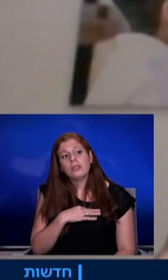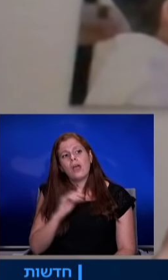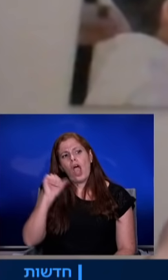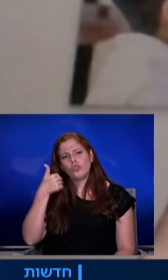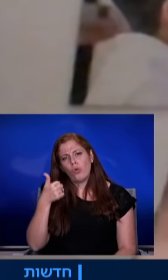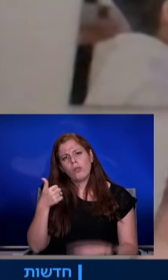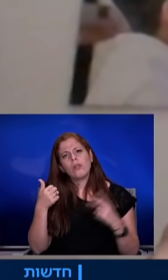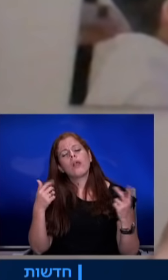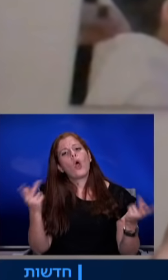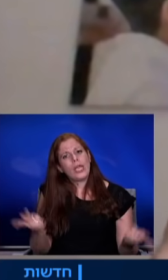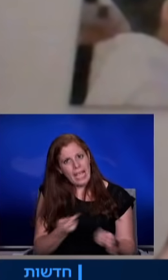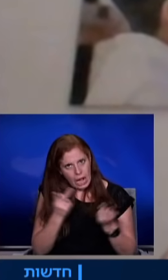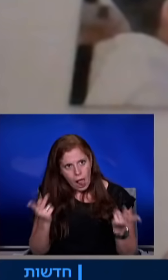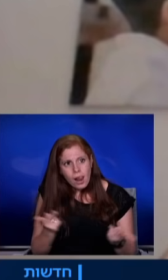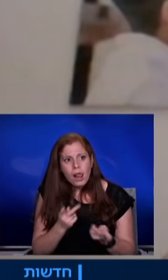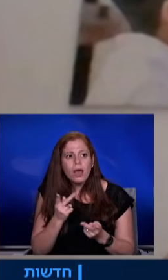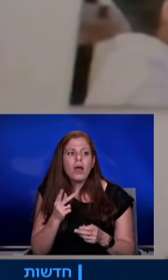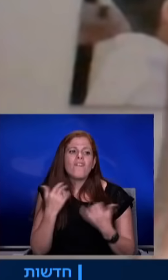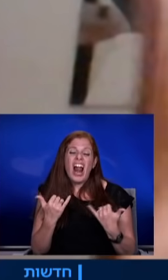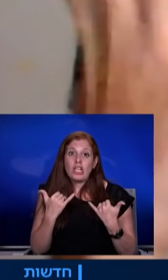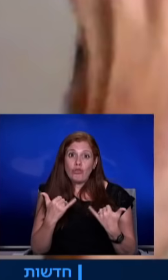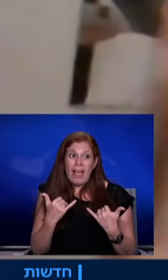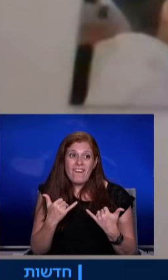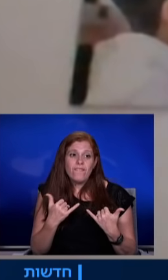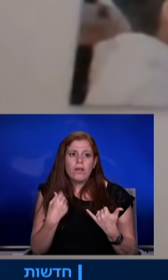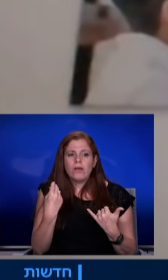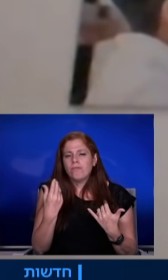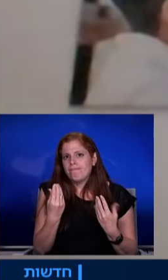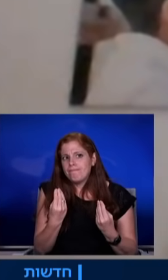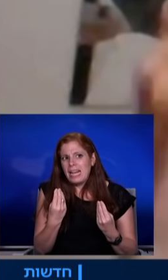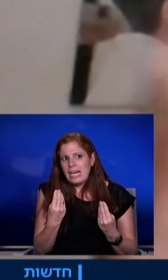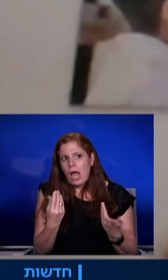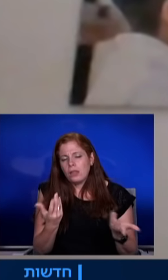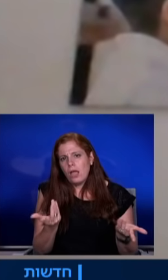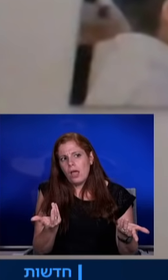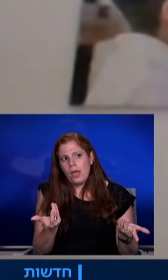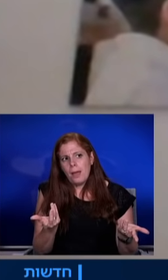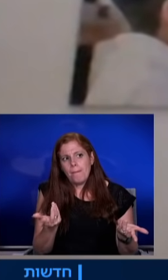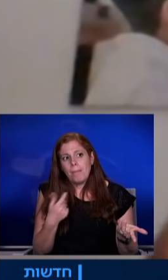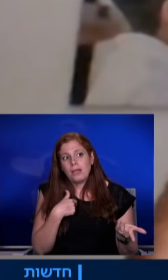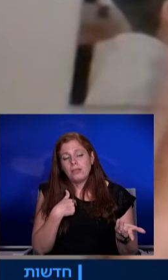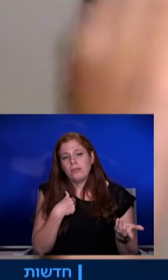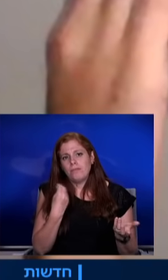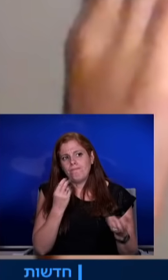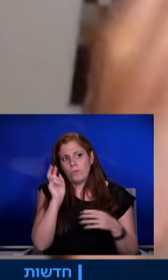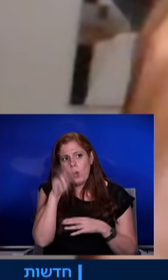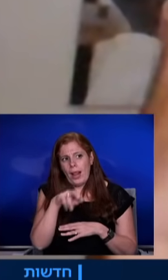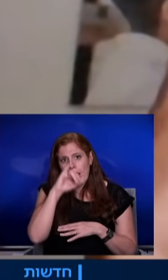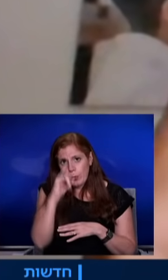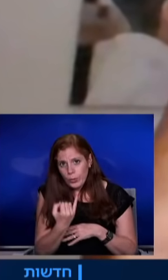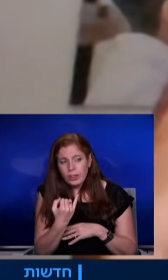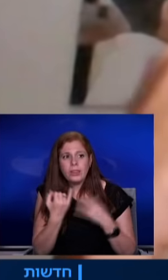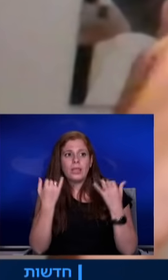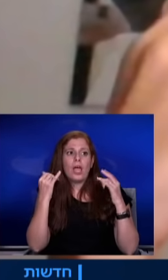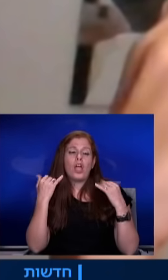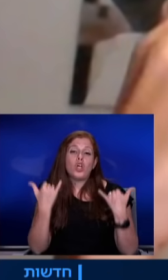היה יותר קל, אבל עכשיו אנחנו לקראת... אני עולה לכיתה י', יש